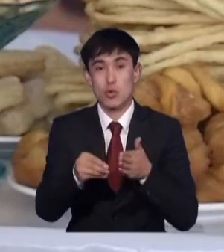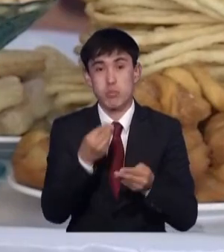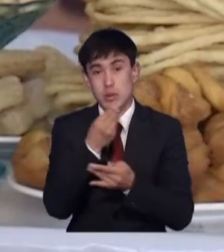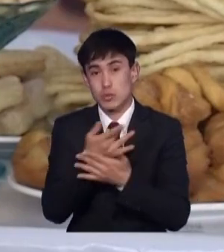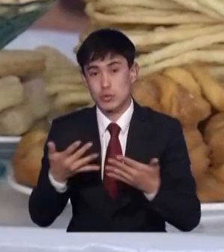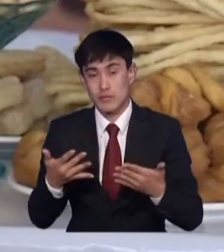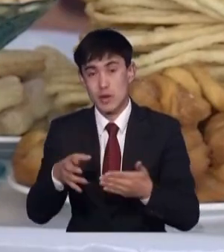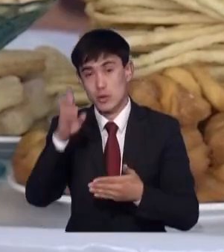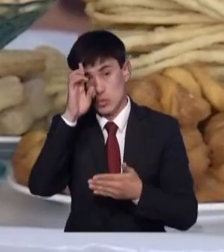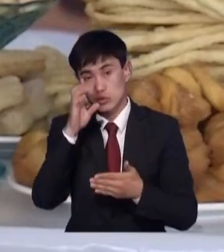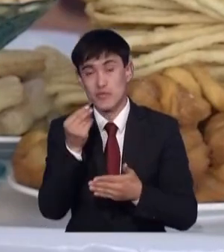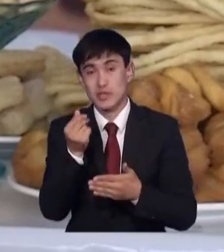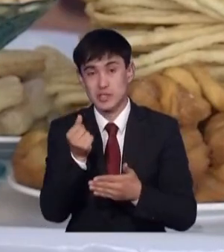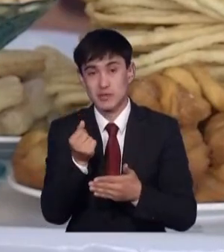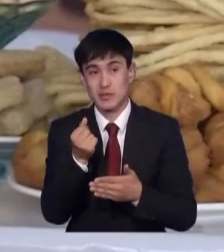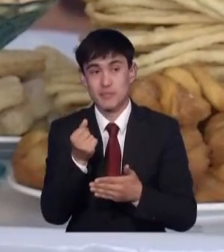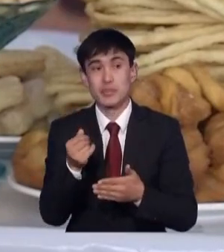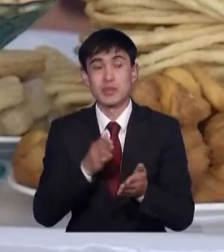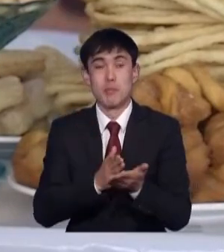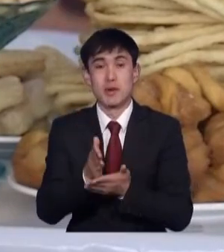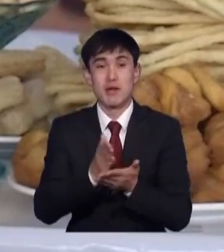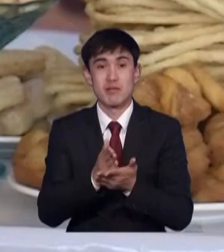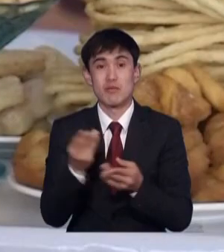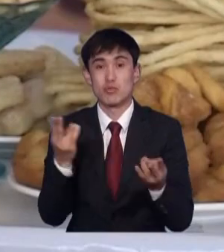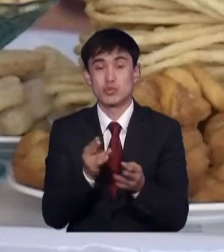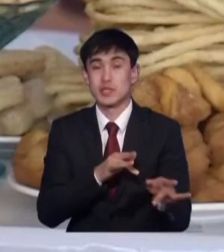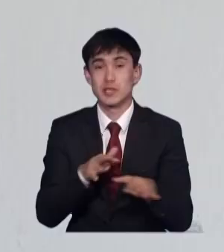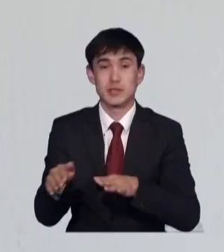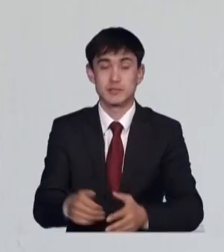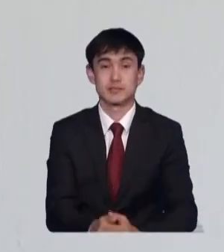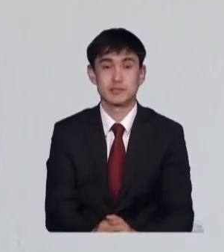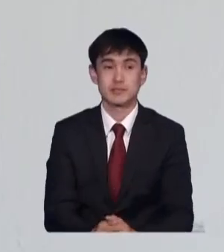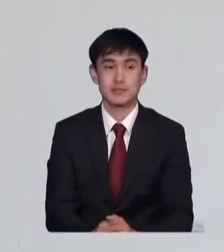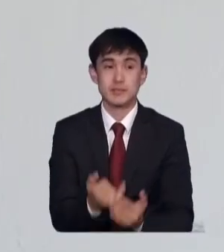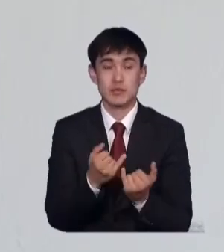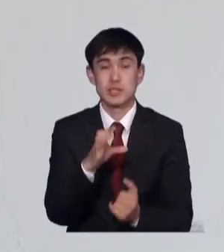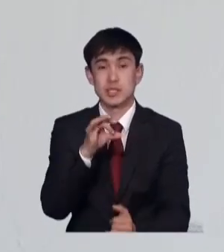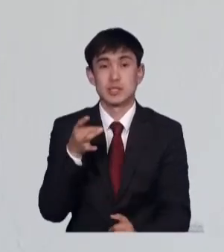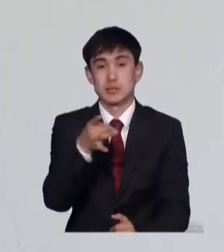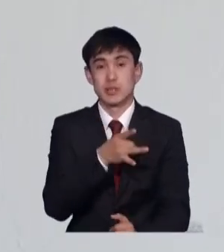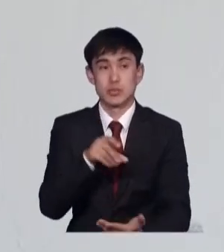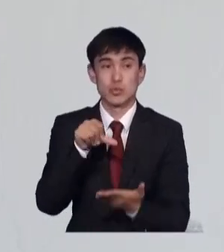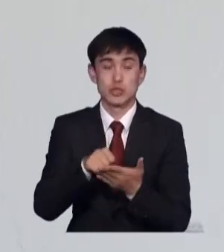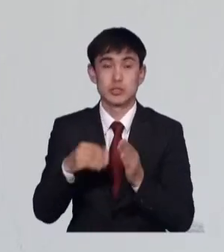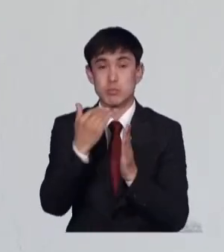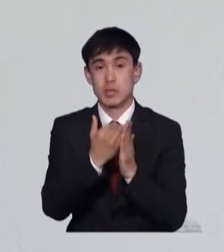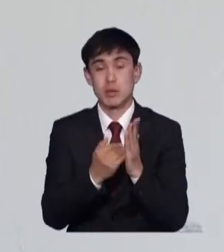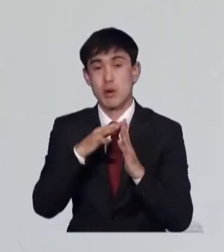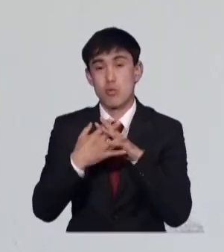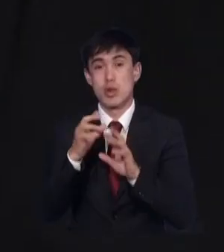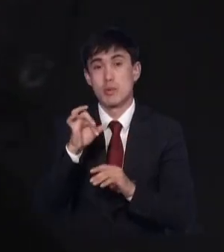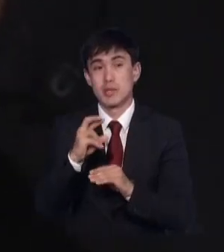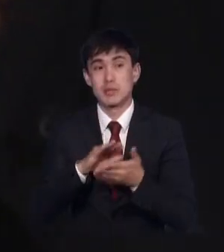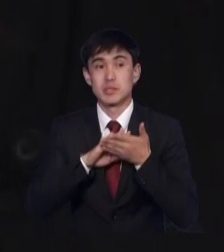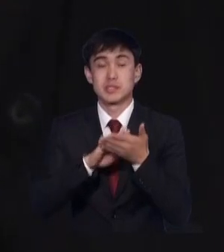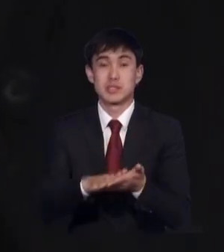продуктов государственное финансирование Я направила в нужное дело на сегодня в Сархан районе для участия в программе аманат